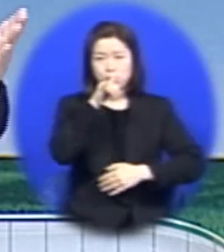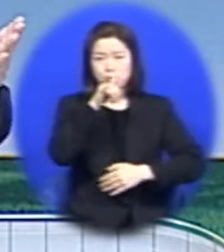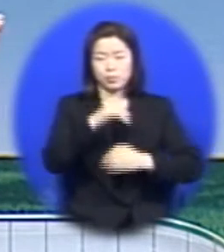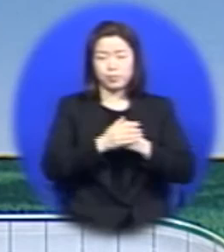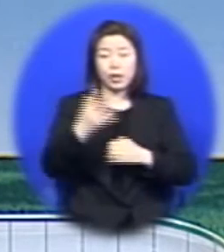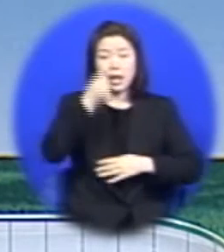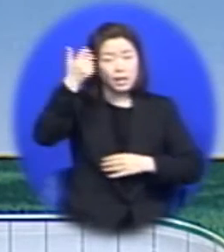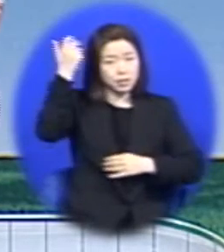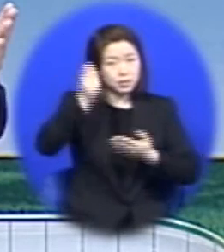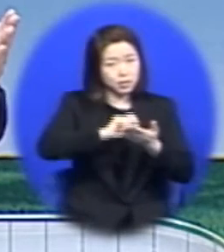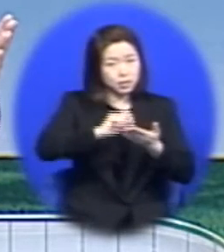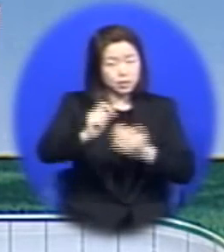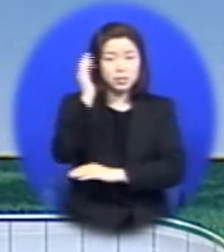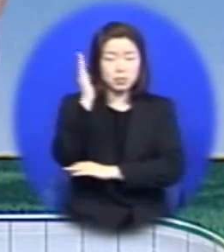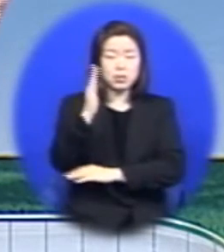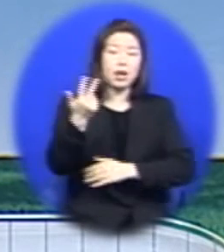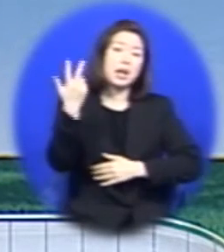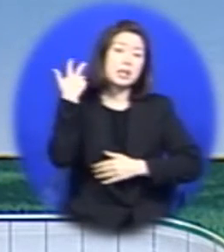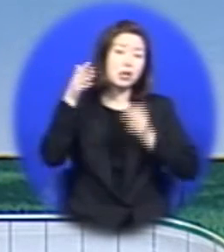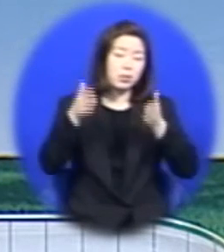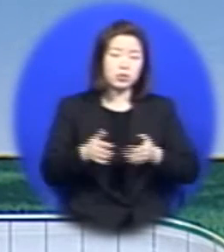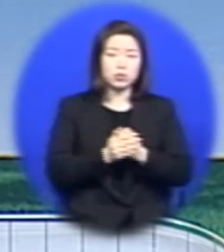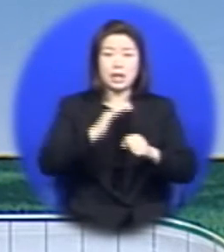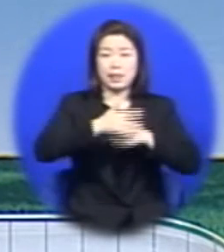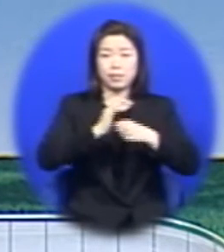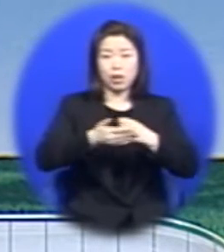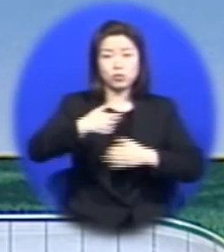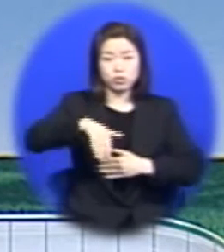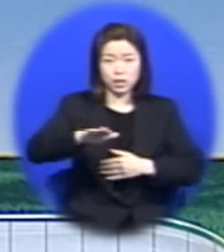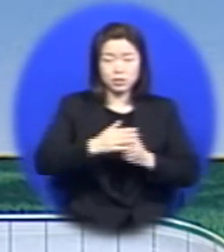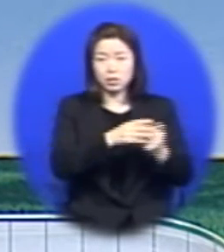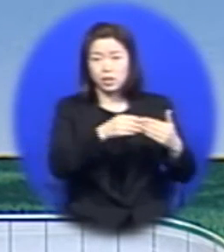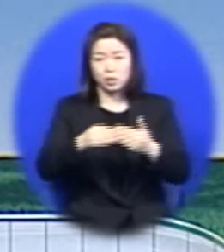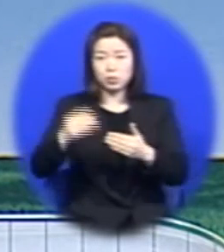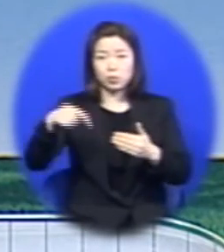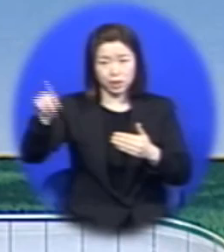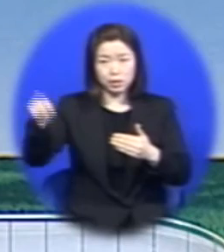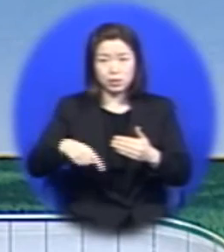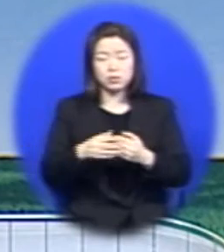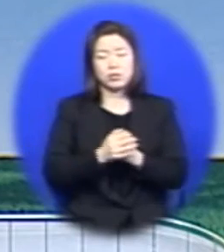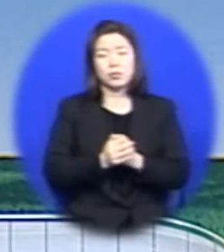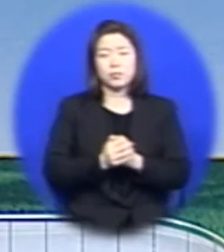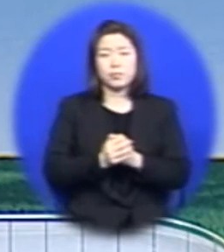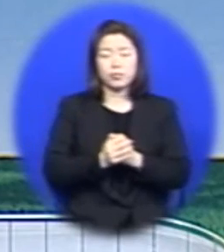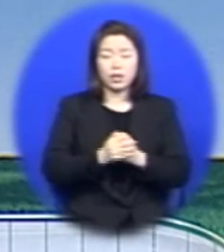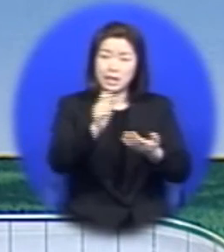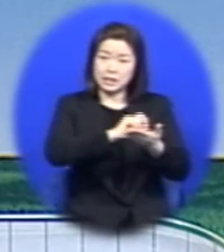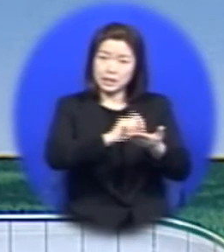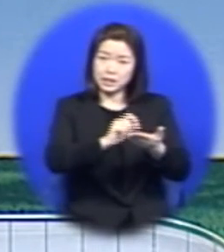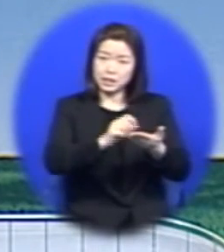영성일기 세미나 지난 주간에 저 대구에 내려가서 인도하고 왔습니다. 일기를